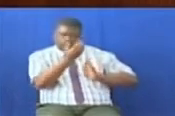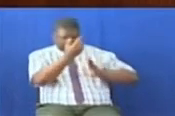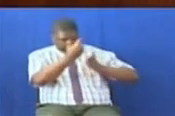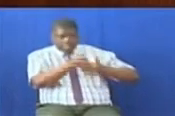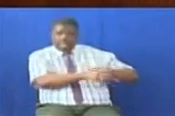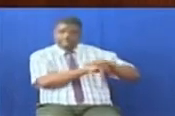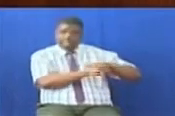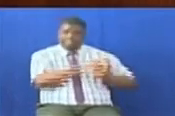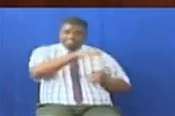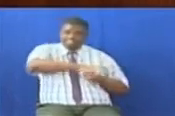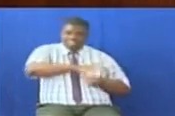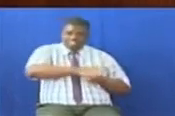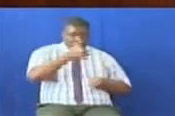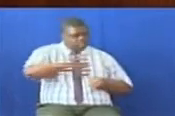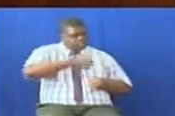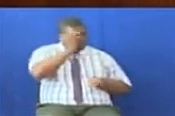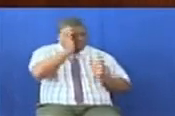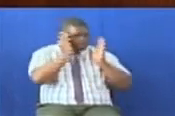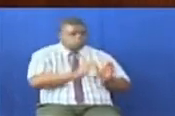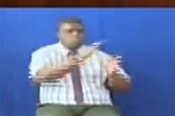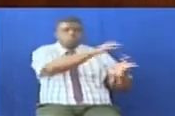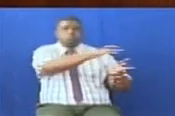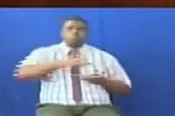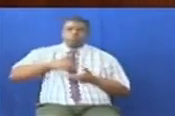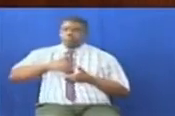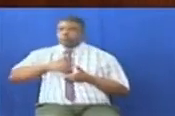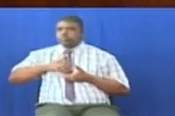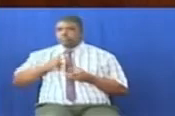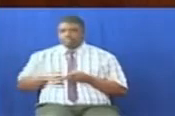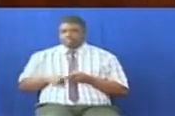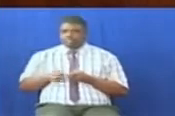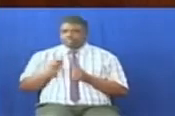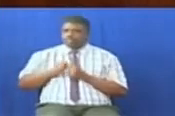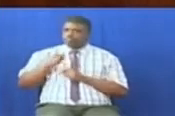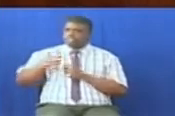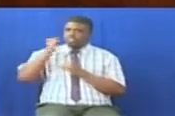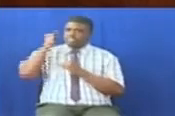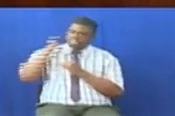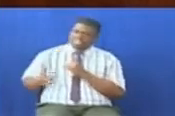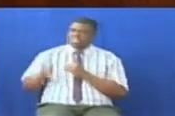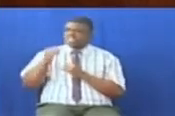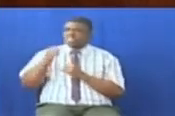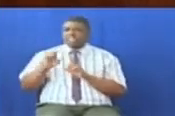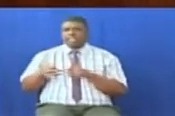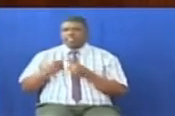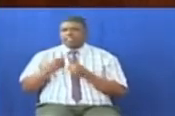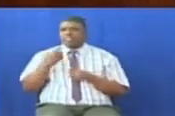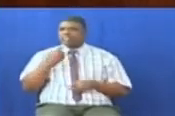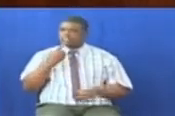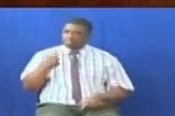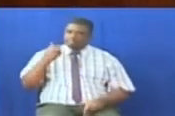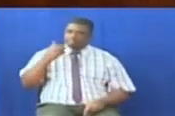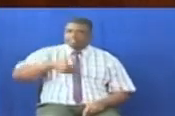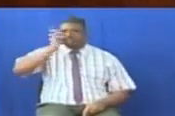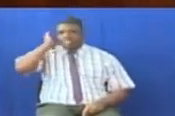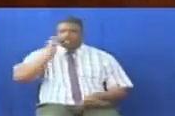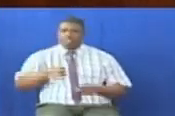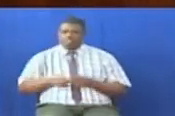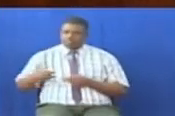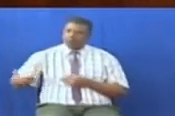na serikali kuu. Jambo hilo lilipingwa kwa kiasi kikubwa, lakini baadaye tuliambiwa kwamba serikali inakusanya kwa sababu